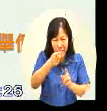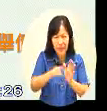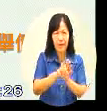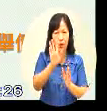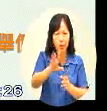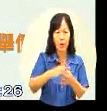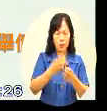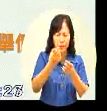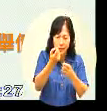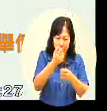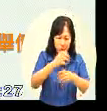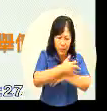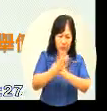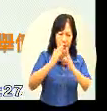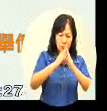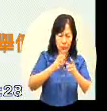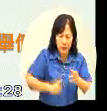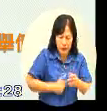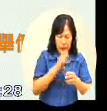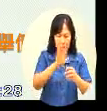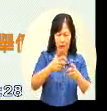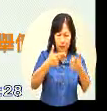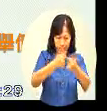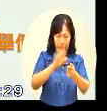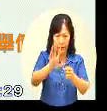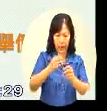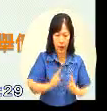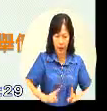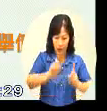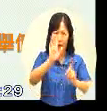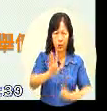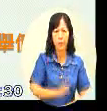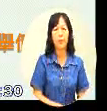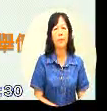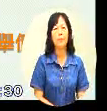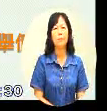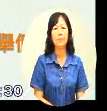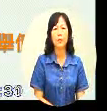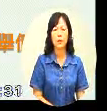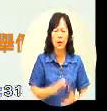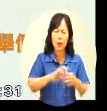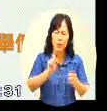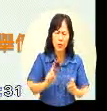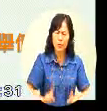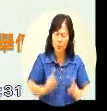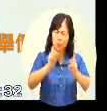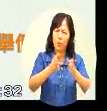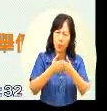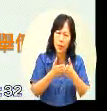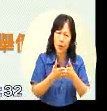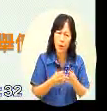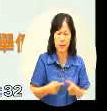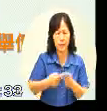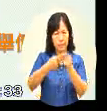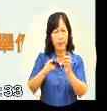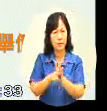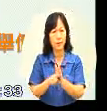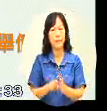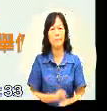数的县市真的在合理调高地价税。那为什么要调高地价税呢？第一，